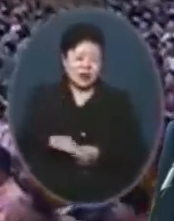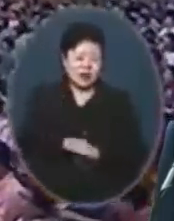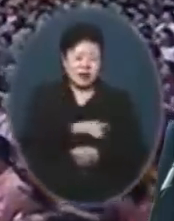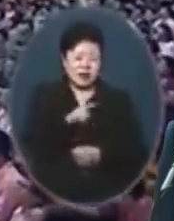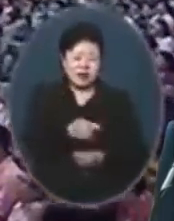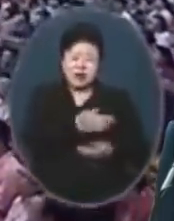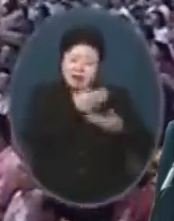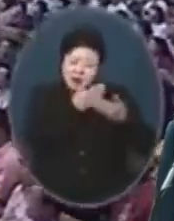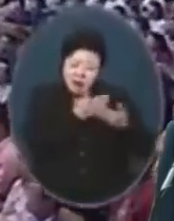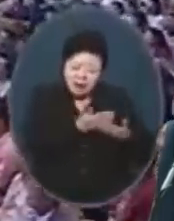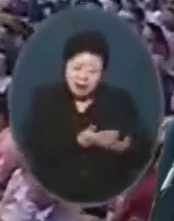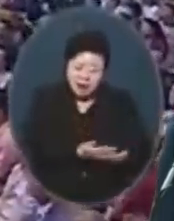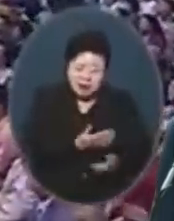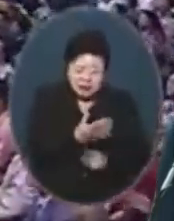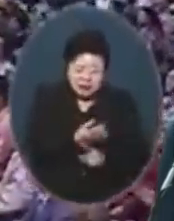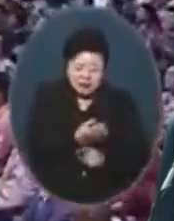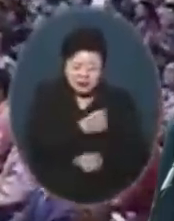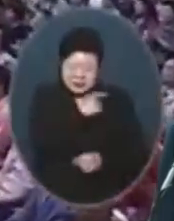구주여